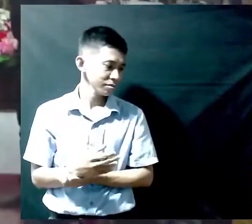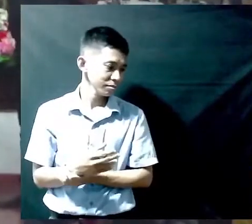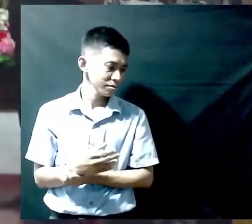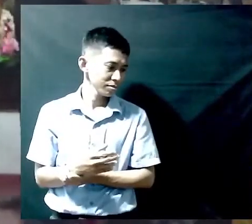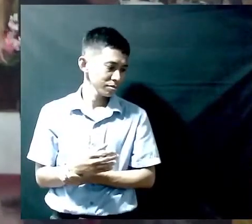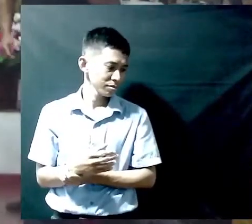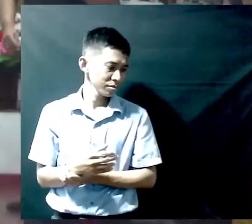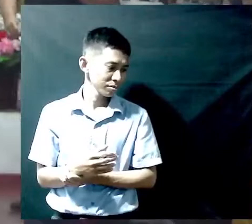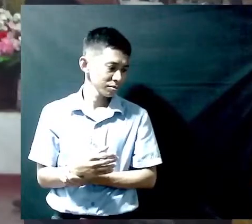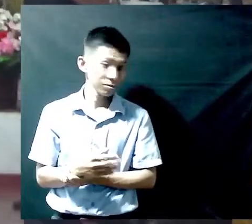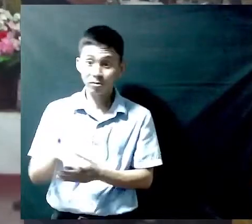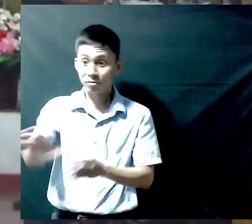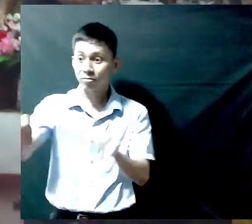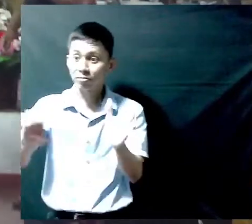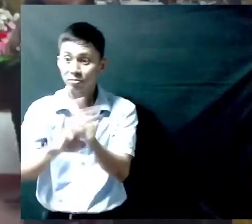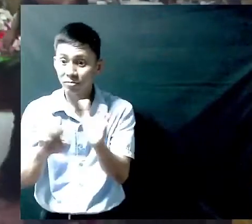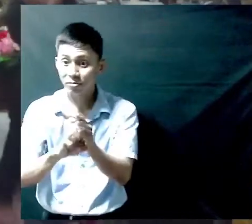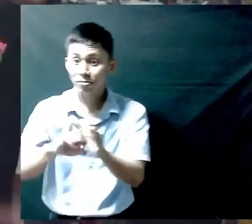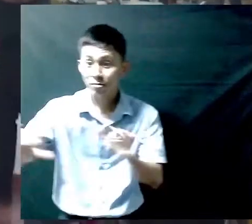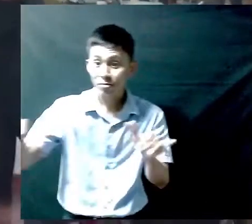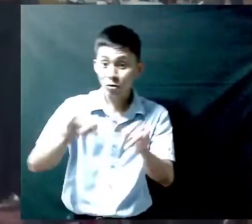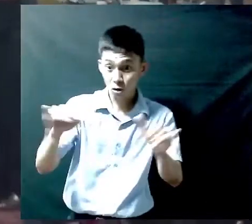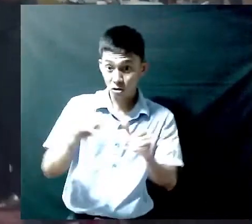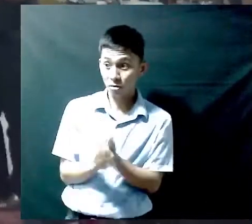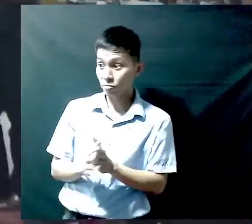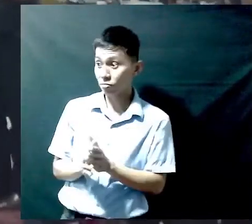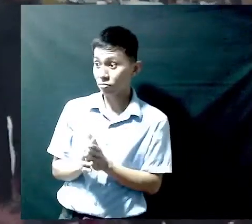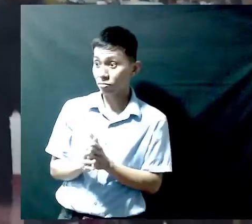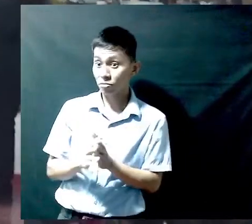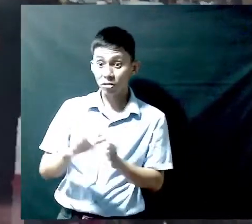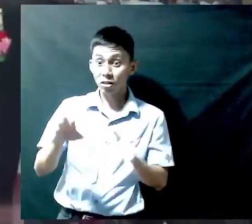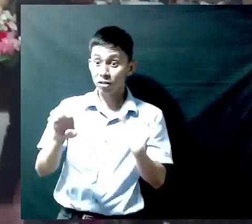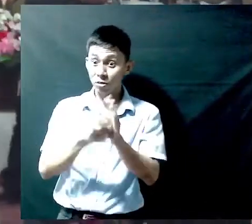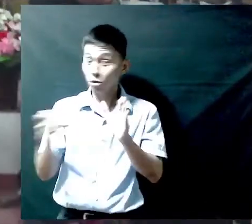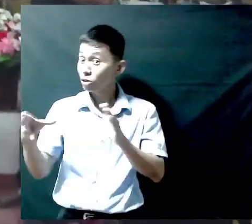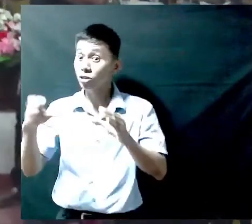pastor, nagiging ahas. De, joke lang, okay? Joke lang ano?